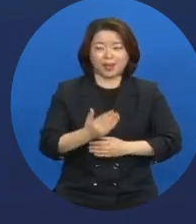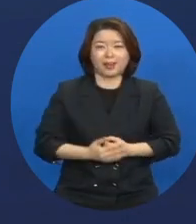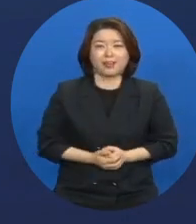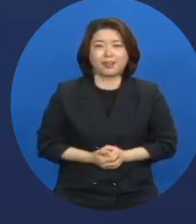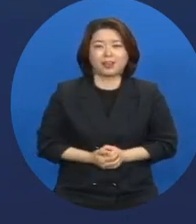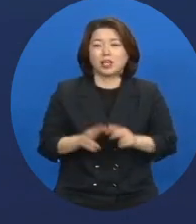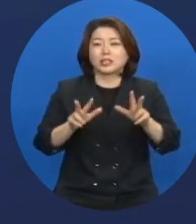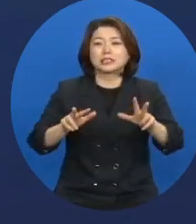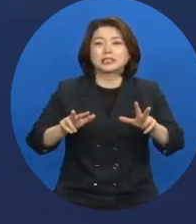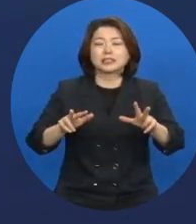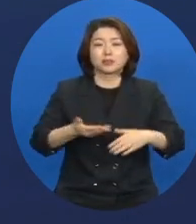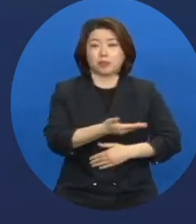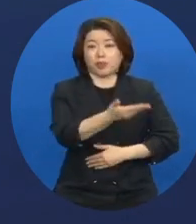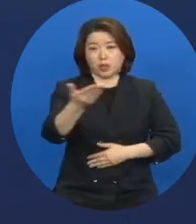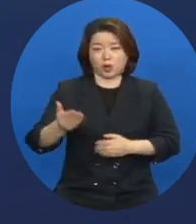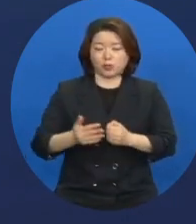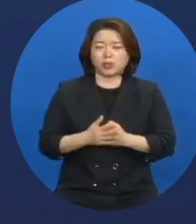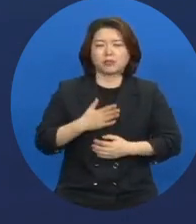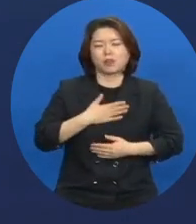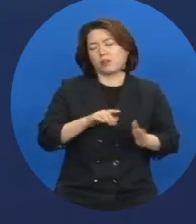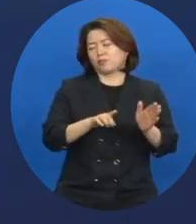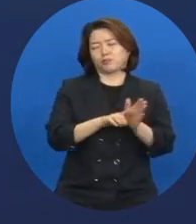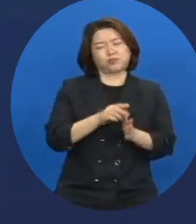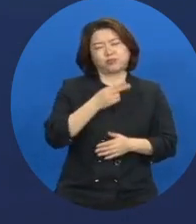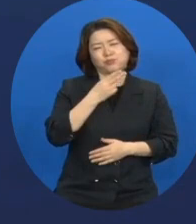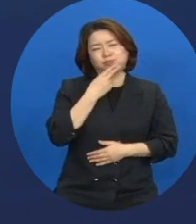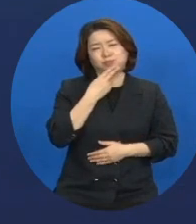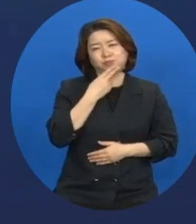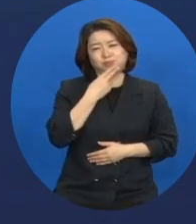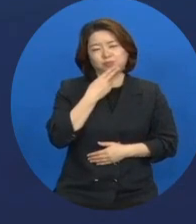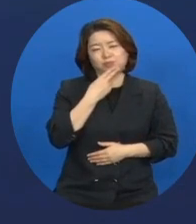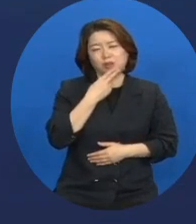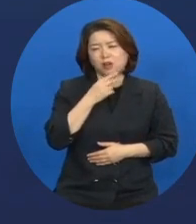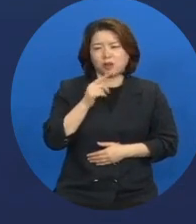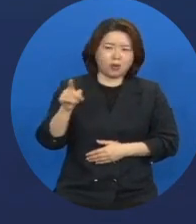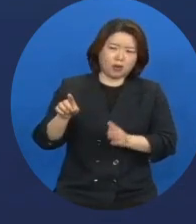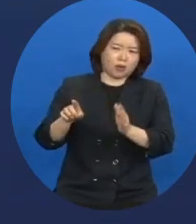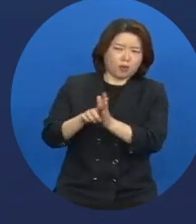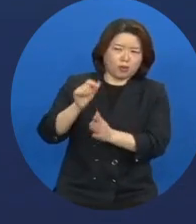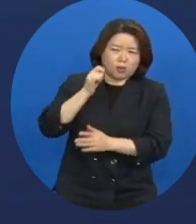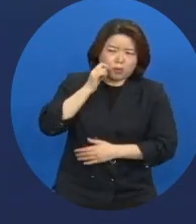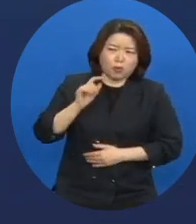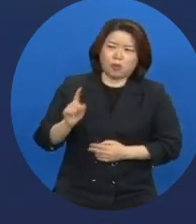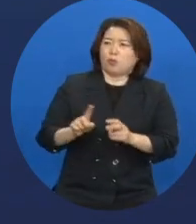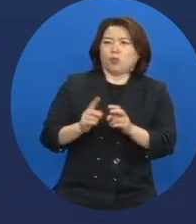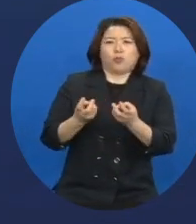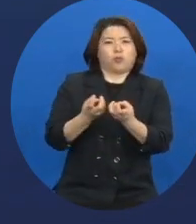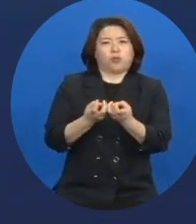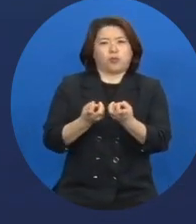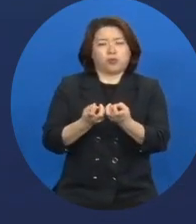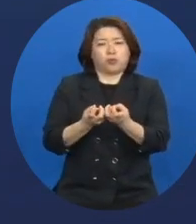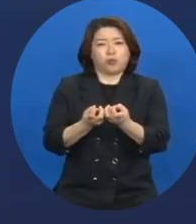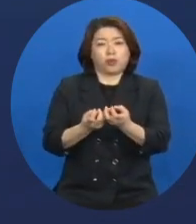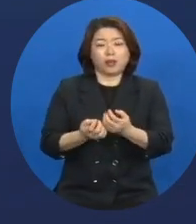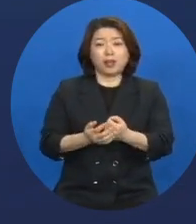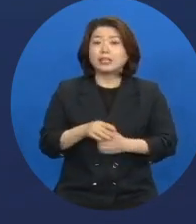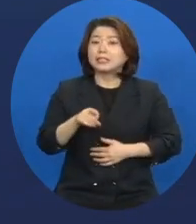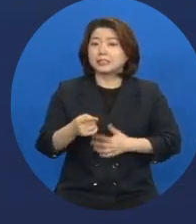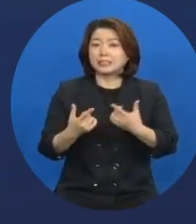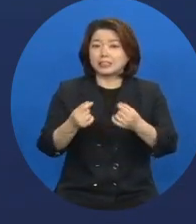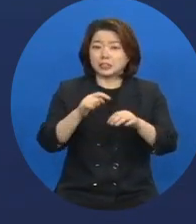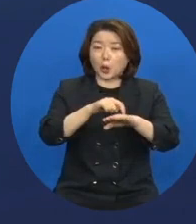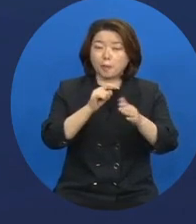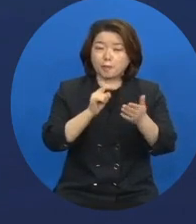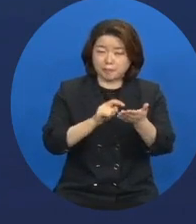현재 여러분이 나는 믿음이 없어 믿어지지 않는데 어떻게 할 거야 그런